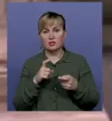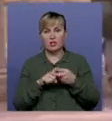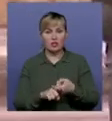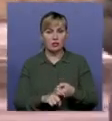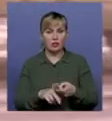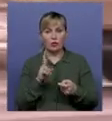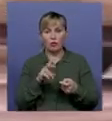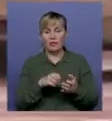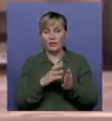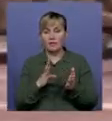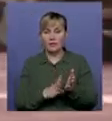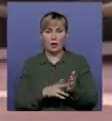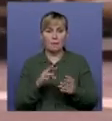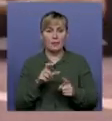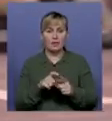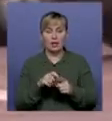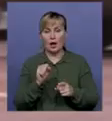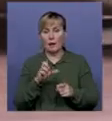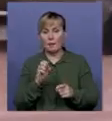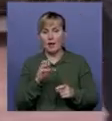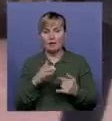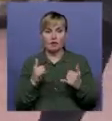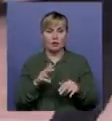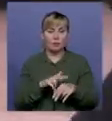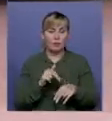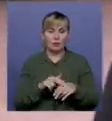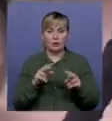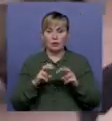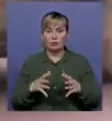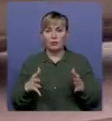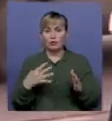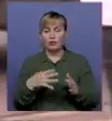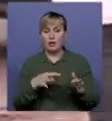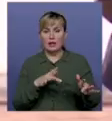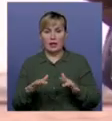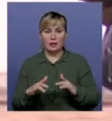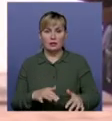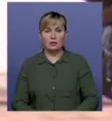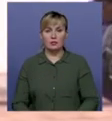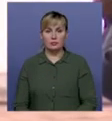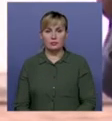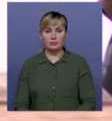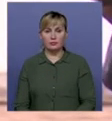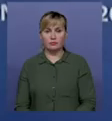заражения COVID-19, то, по словам Абаева, сейчас полиция расследует более 40 дел.